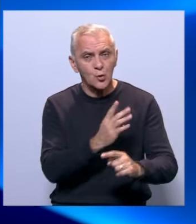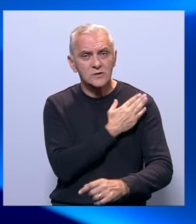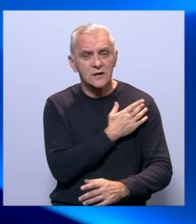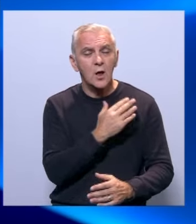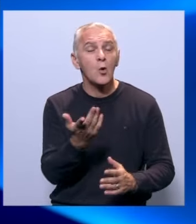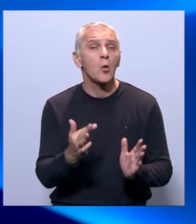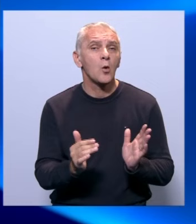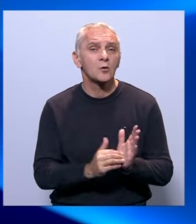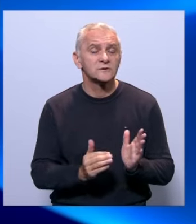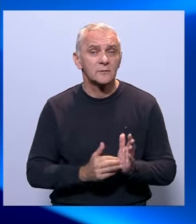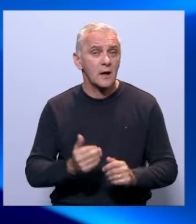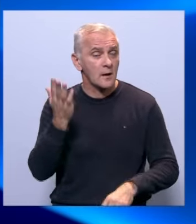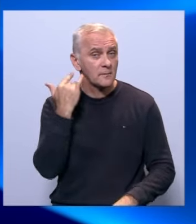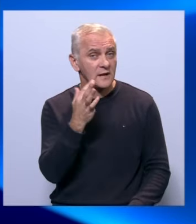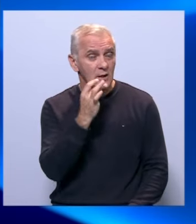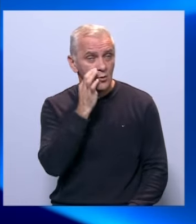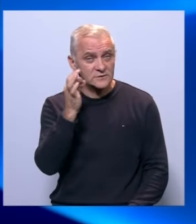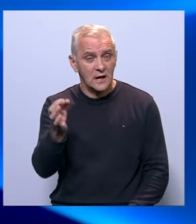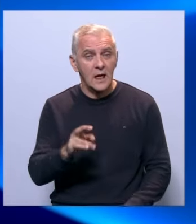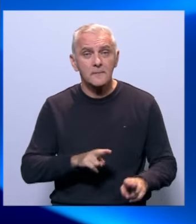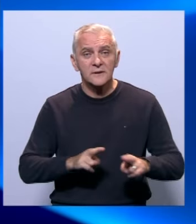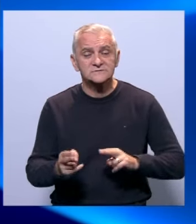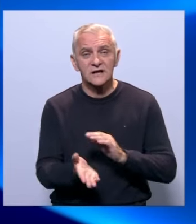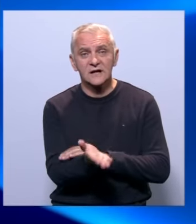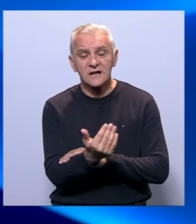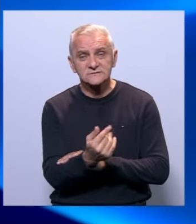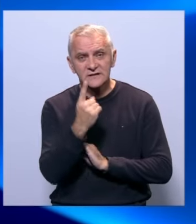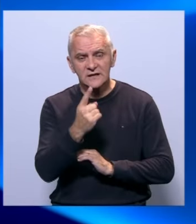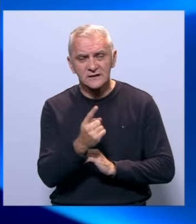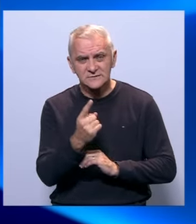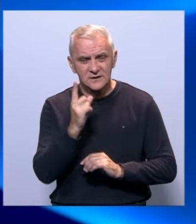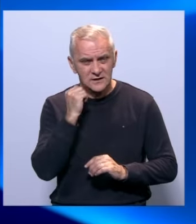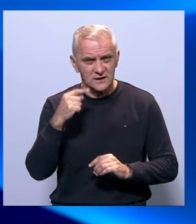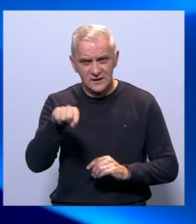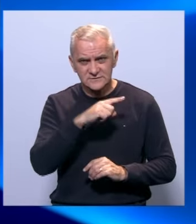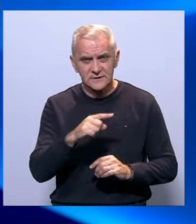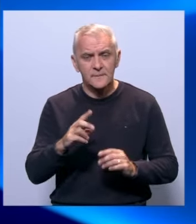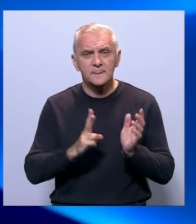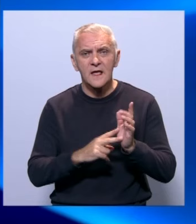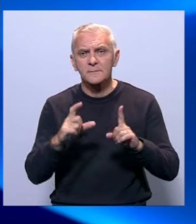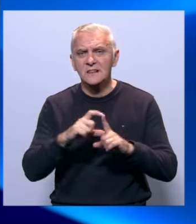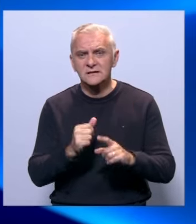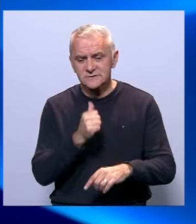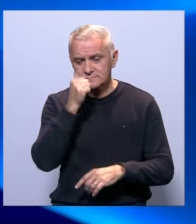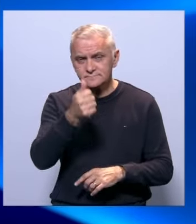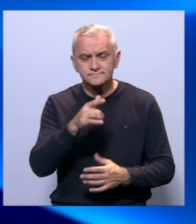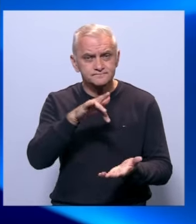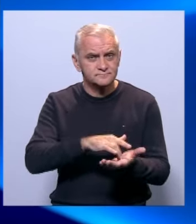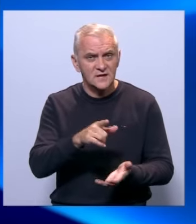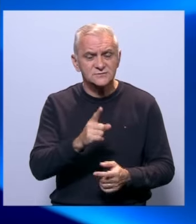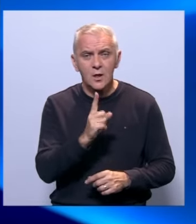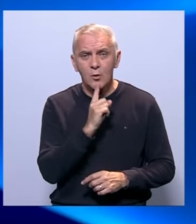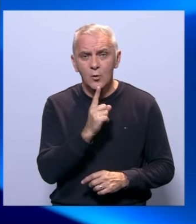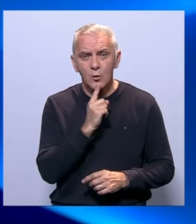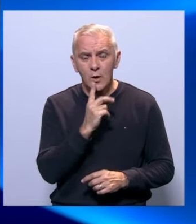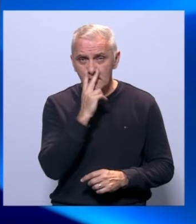Također prije nekoliko dana ministar raseljenih i izbjeglih Federacije Bosne i Hercegovine Nerin Dizdar posjetio je lokaciju na kojoj